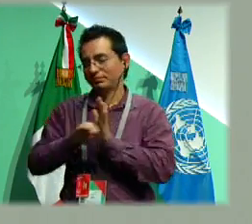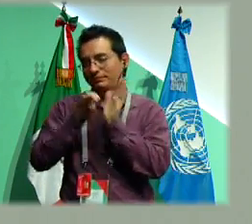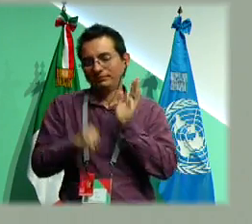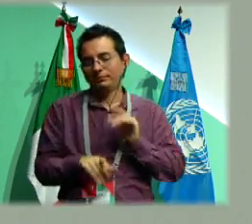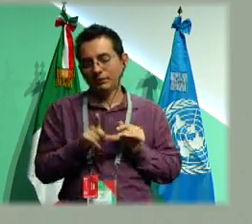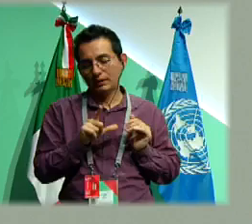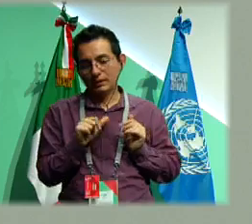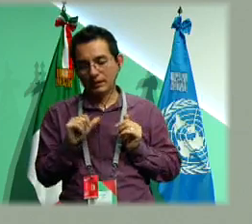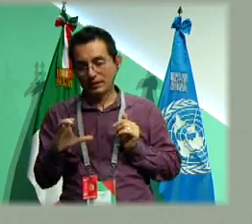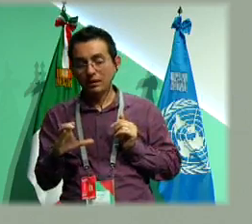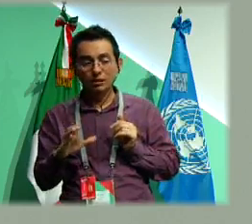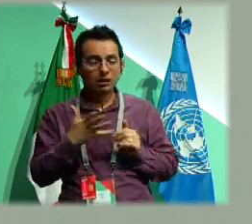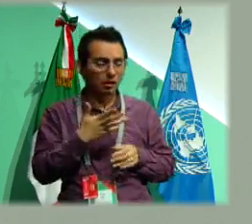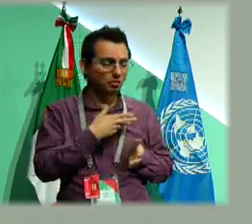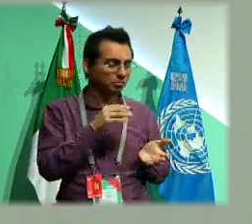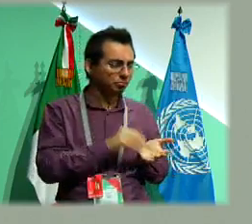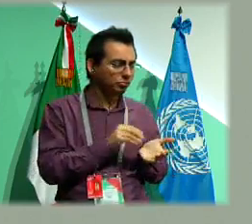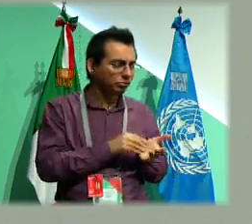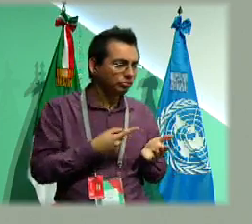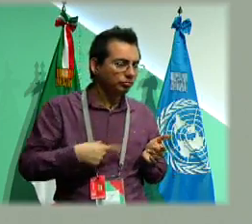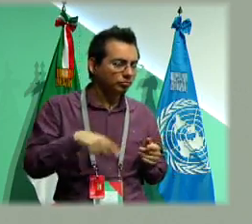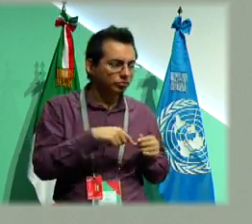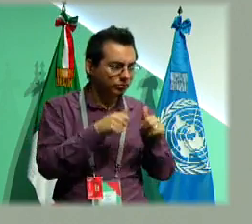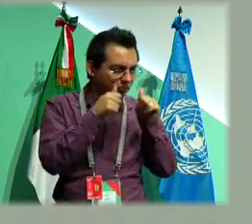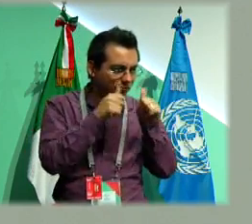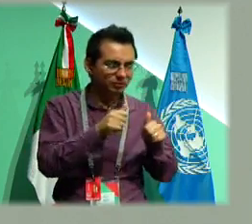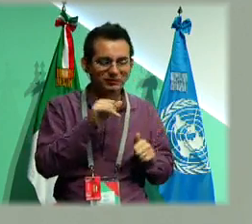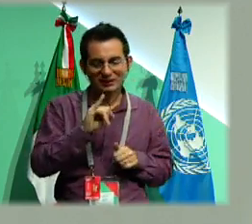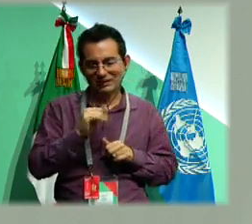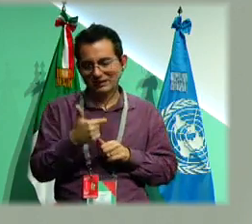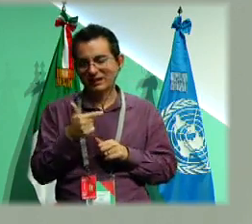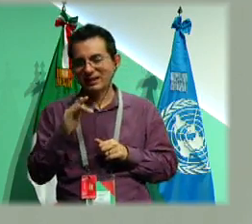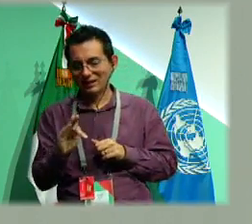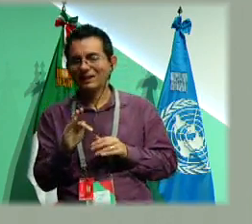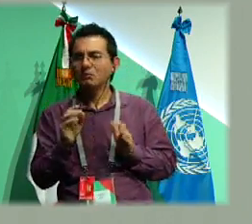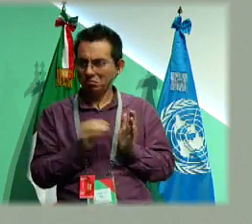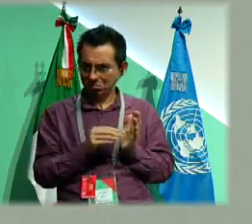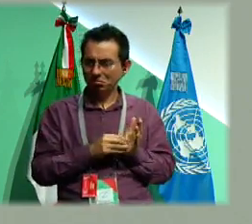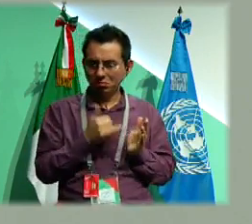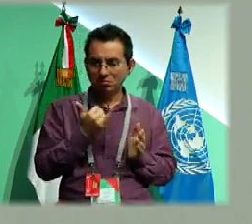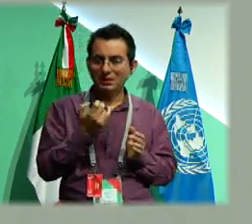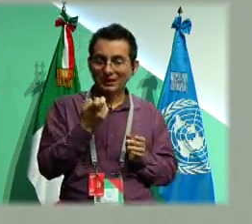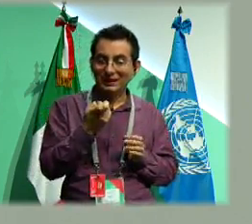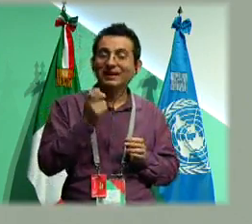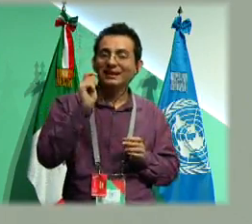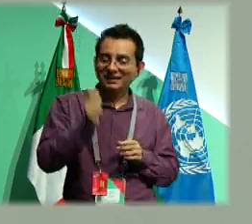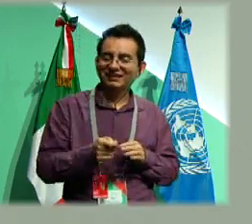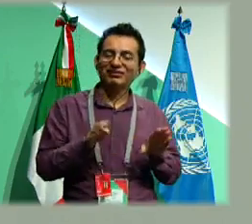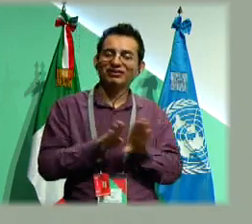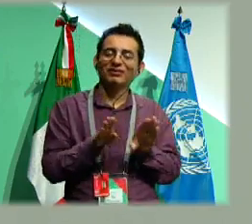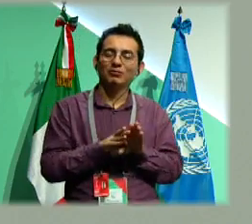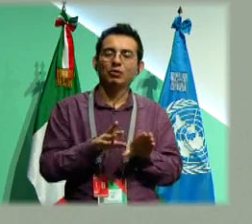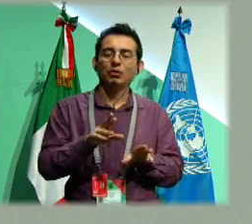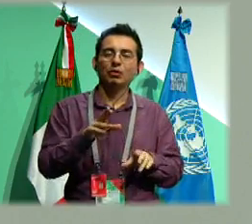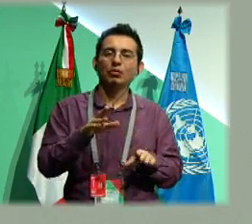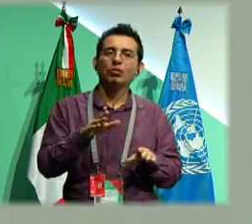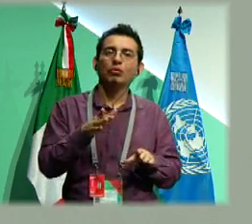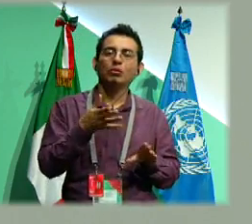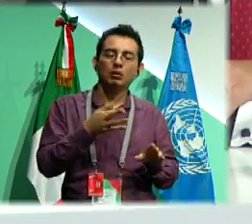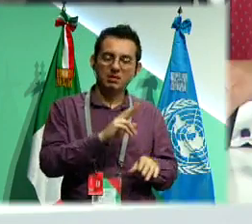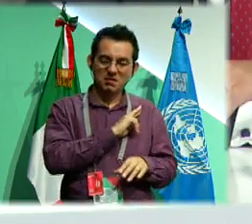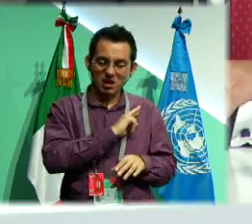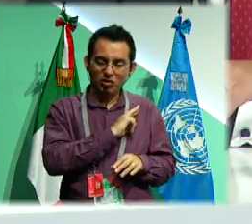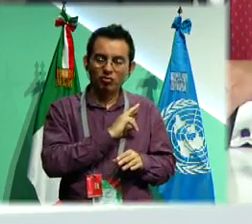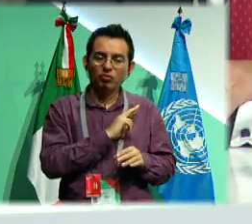Je pense qu'il y a plus que... Il y a autre chose que les accords commerciaux et le TPP. Il y a